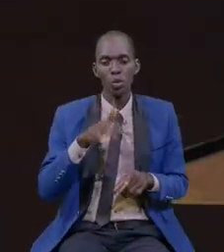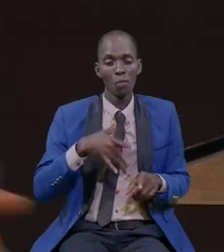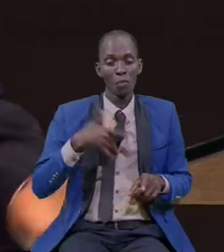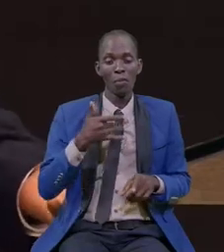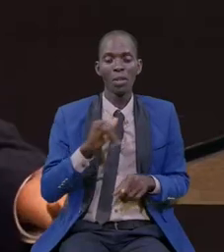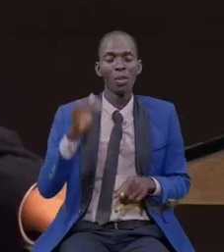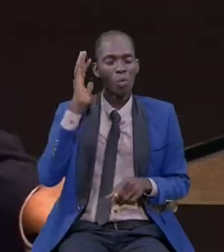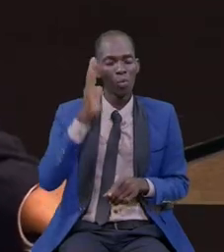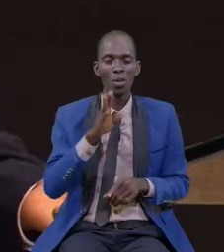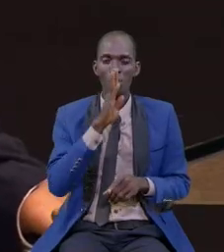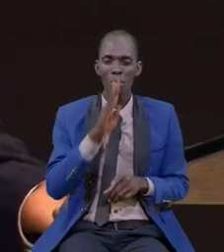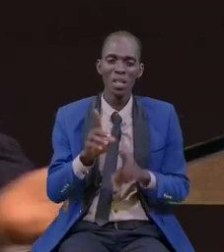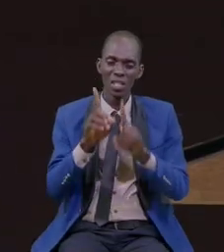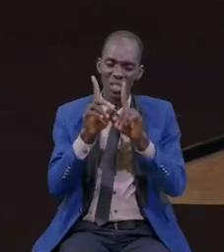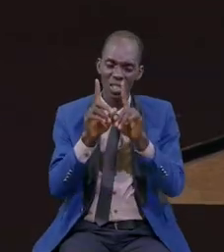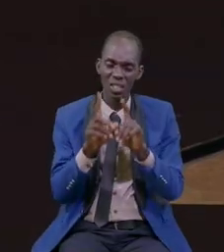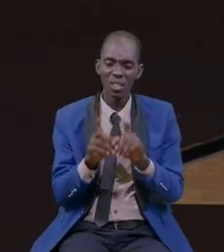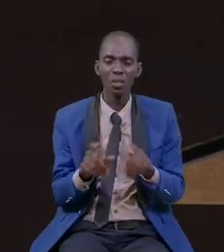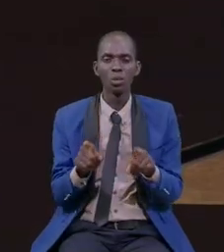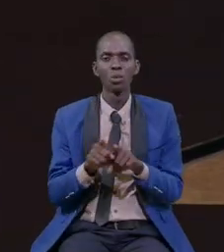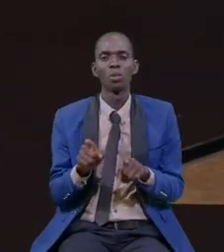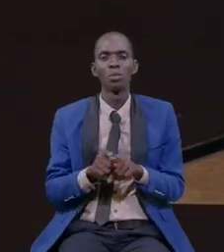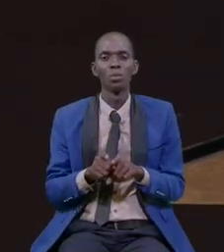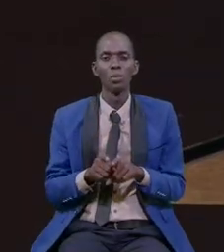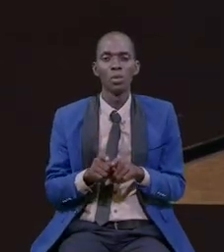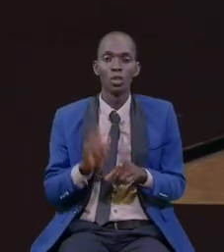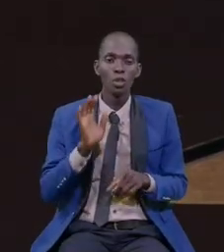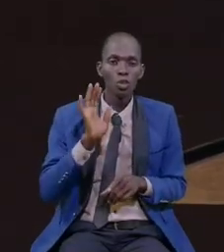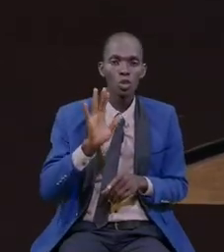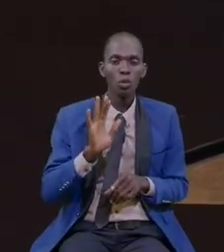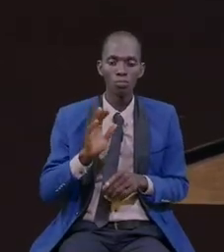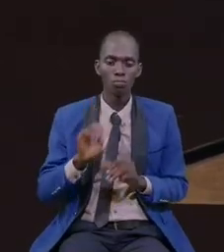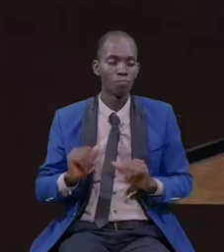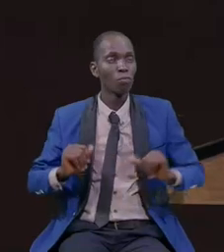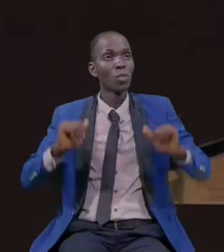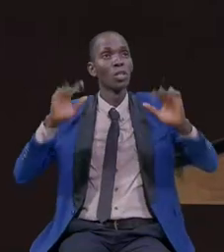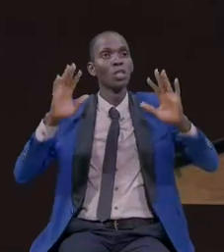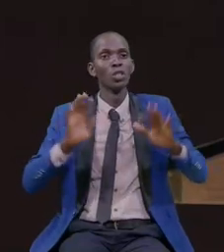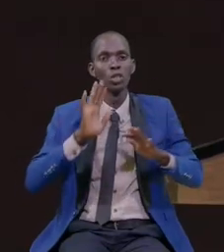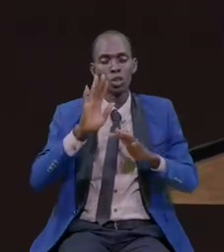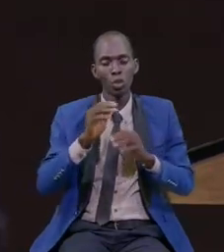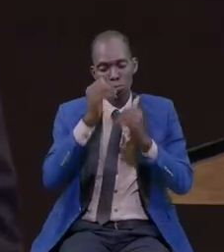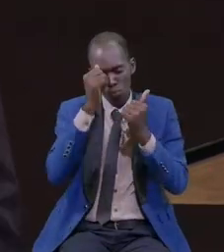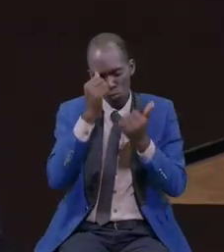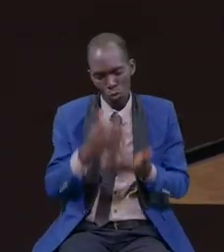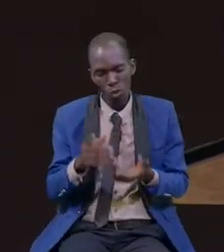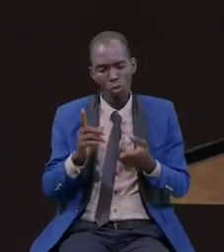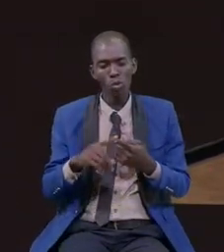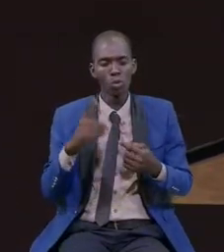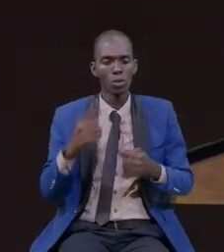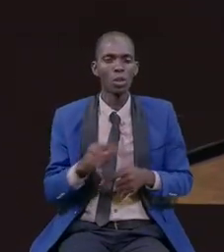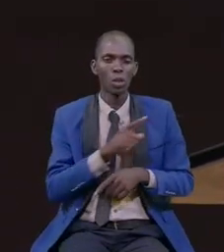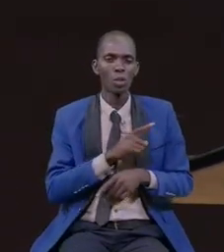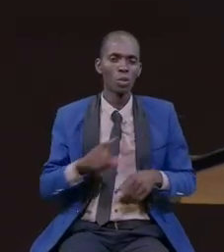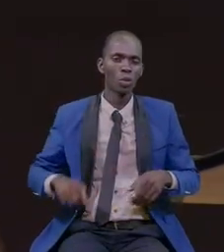éprouvée votre volonté votre soumission votre abandon votre laisser aller à